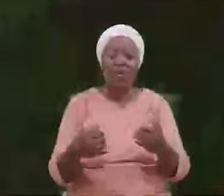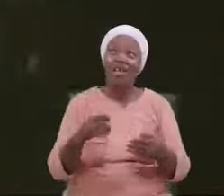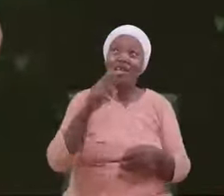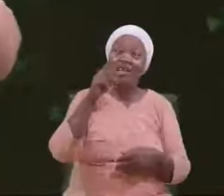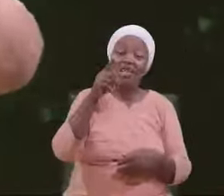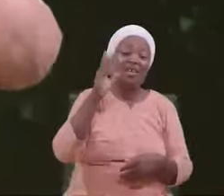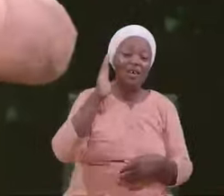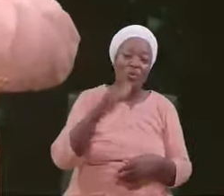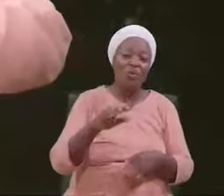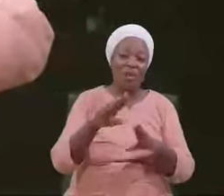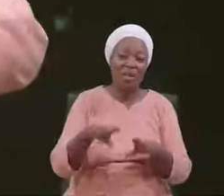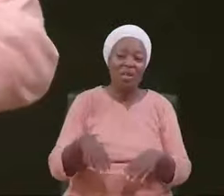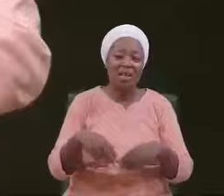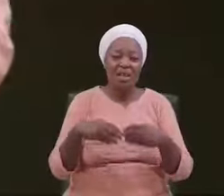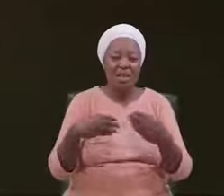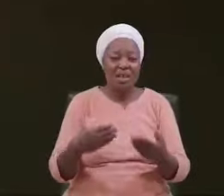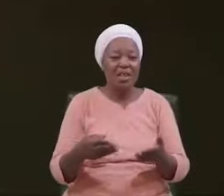Et